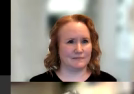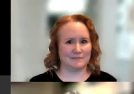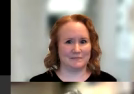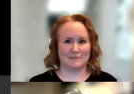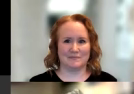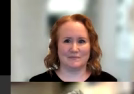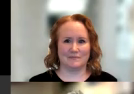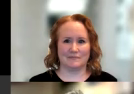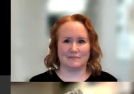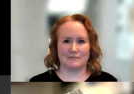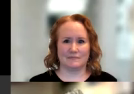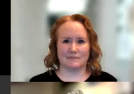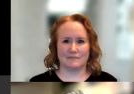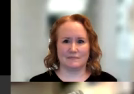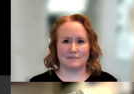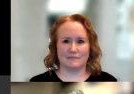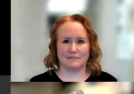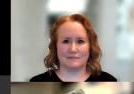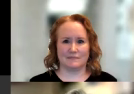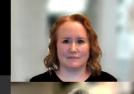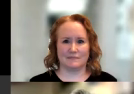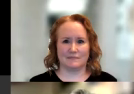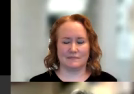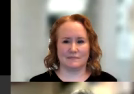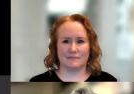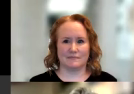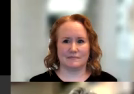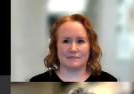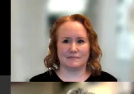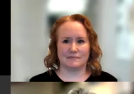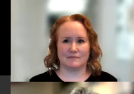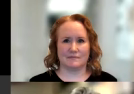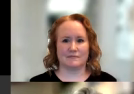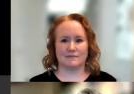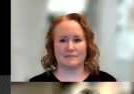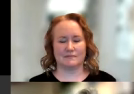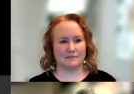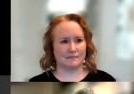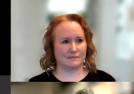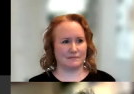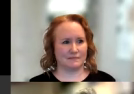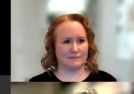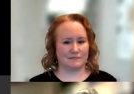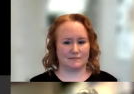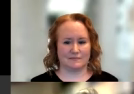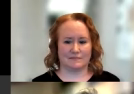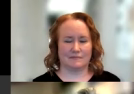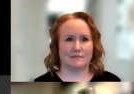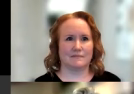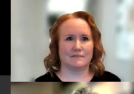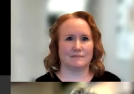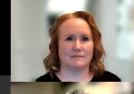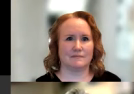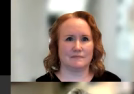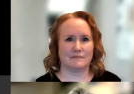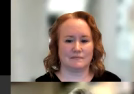Unnskyld. Det var altså Solberg-regjeringen som la den fram, og siden den ligger I sin helhet ute på internett, så tenkte